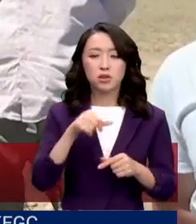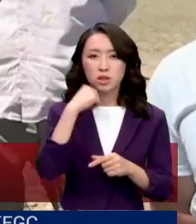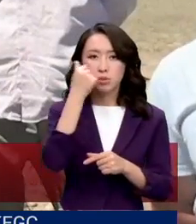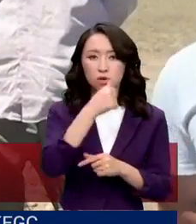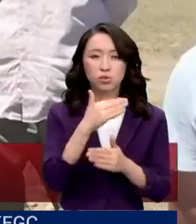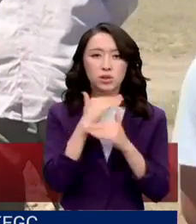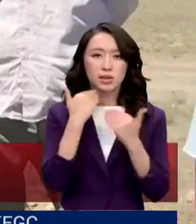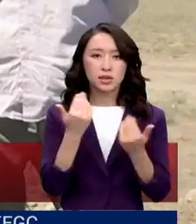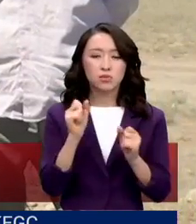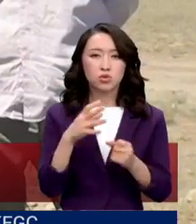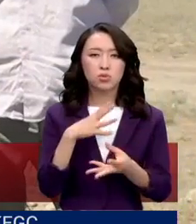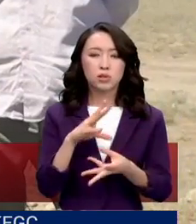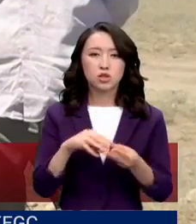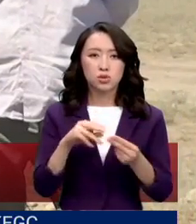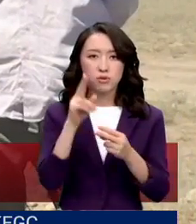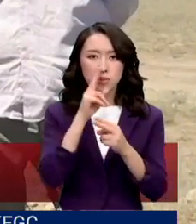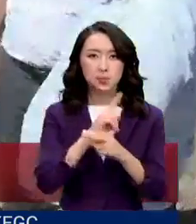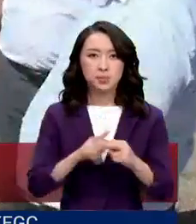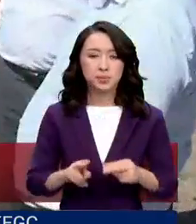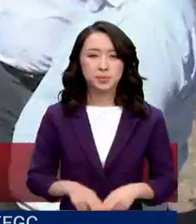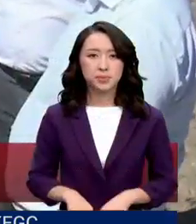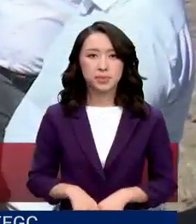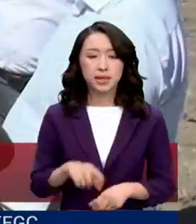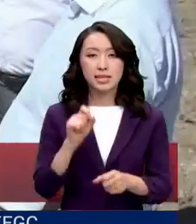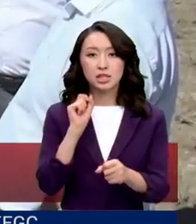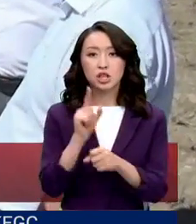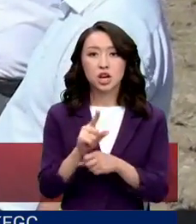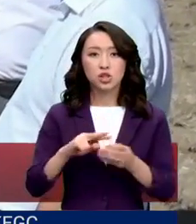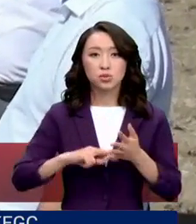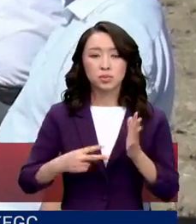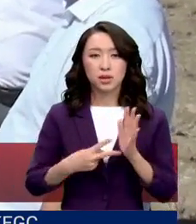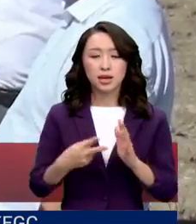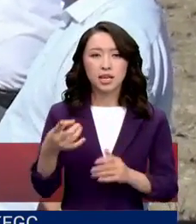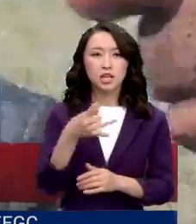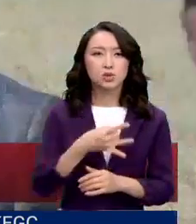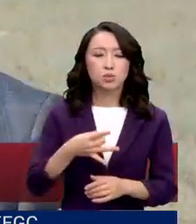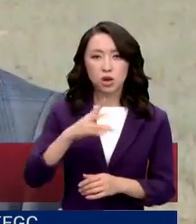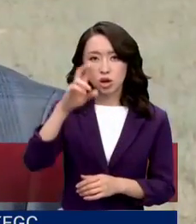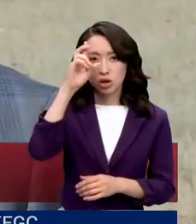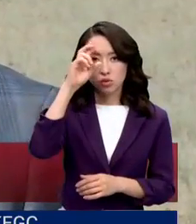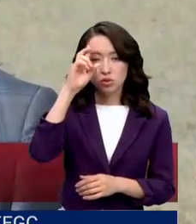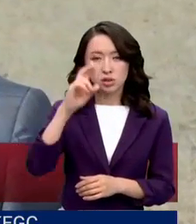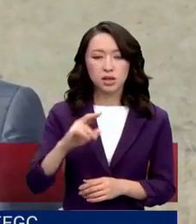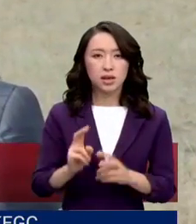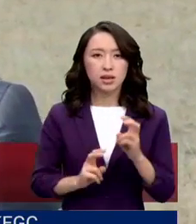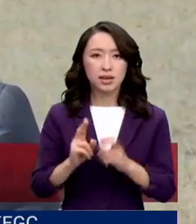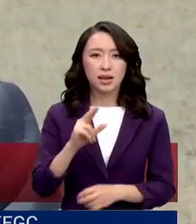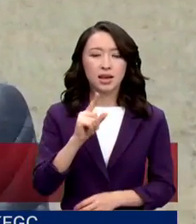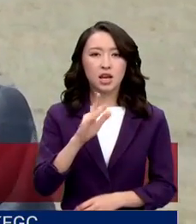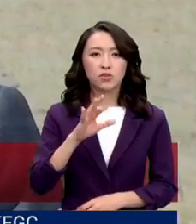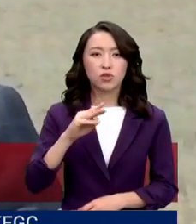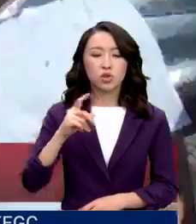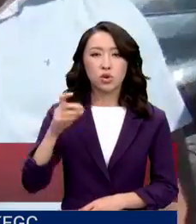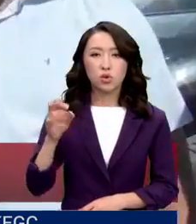дай бог, можем снова понести убытки. Заказчиком проекта является республиканское государственное предприятие